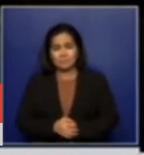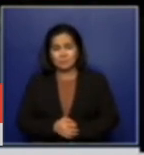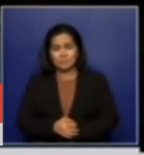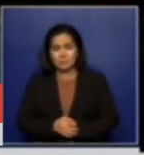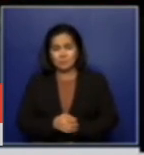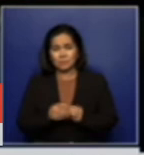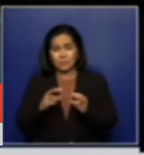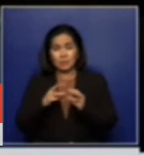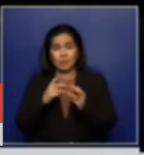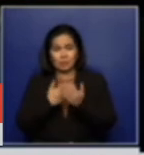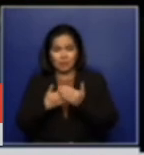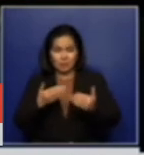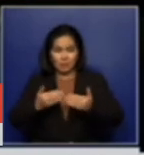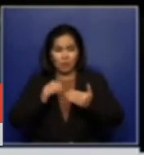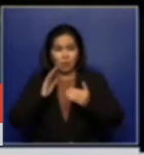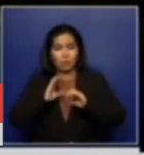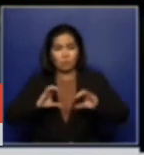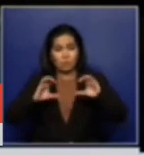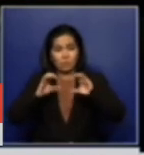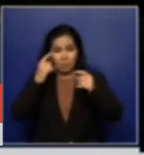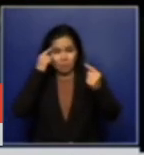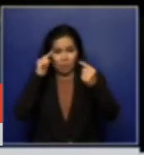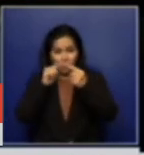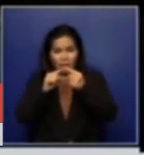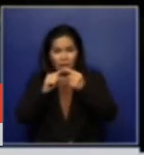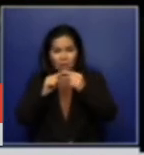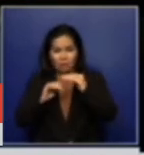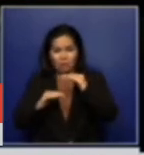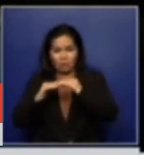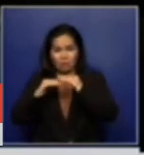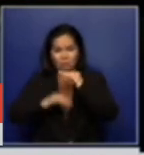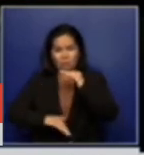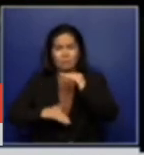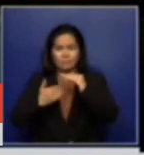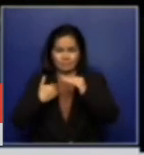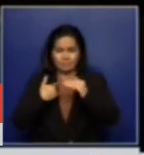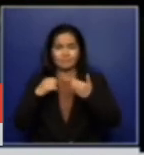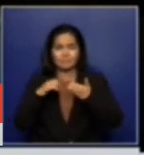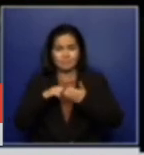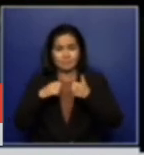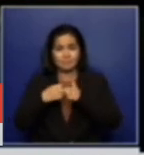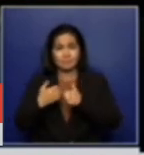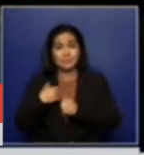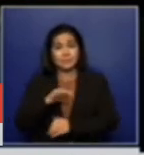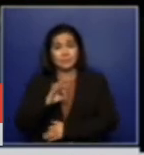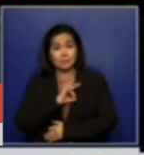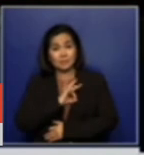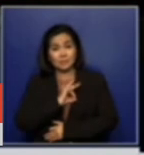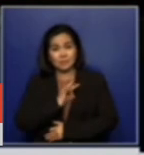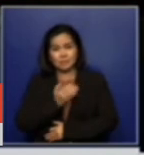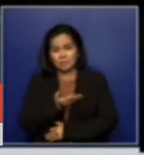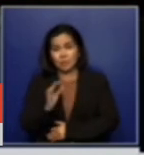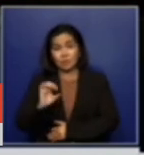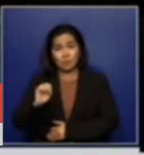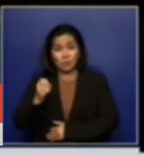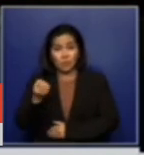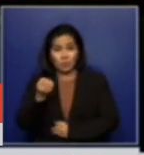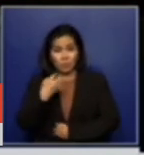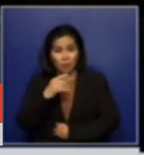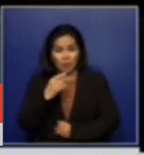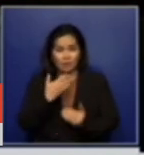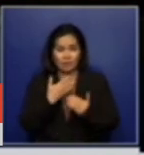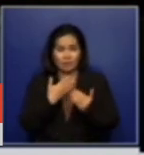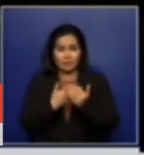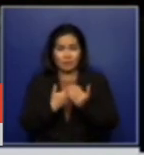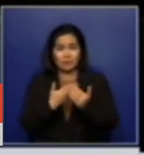ได้สมาชิกหลายท่านแสดงตัวเลขเห็นชัดครับคาดการว่าจะต่ำกว่าการจัดเก็บประม